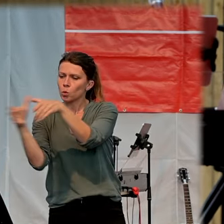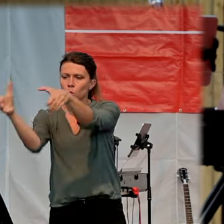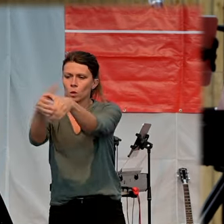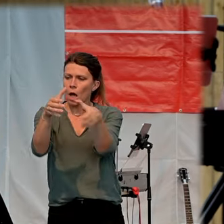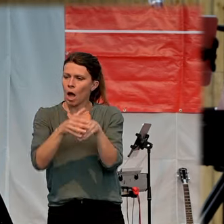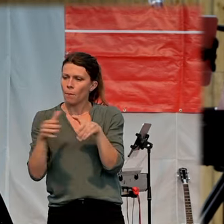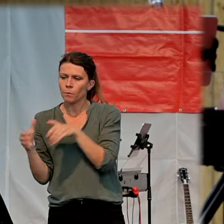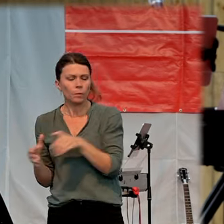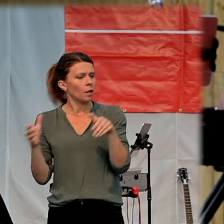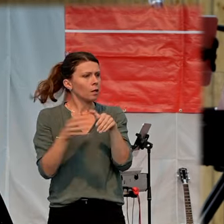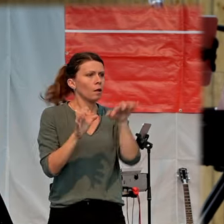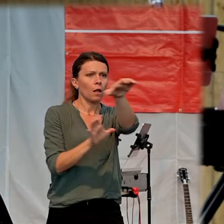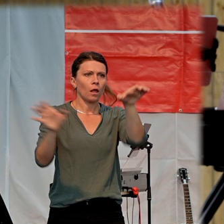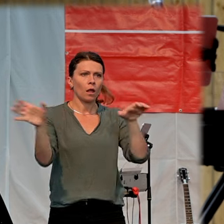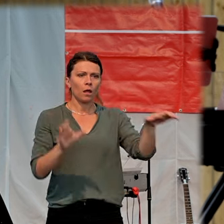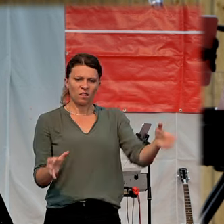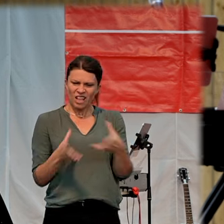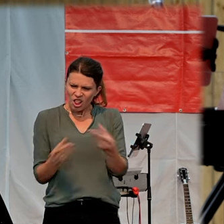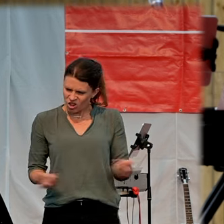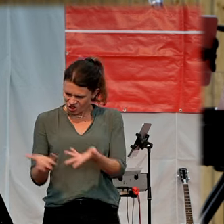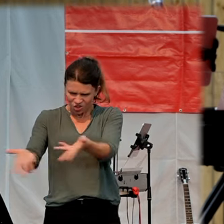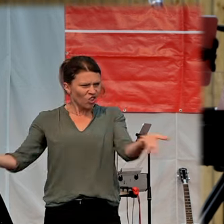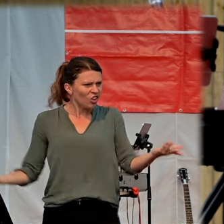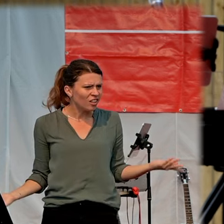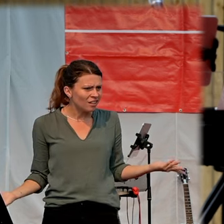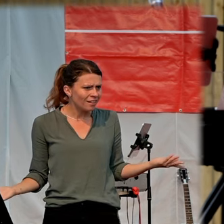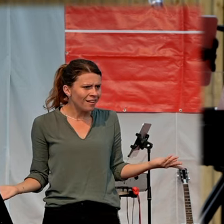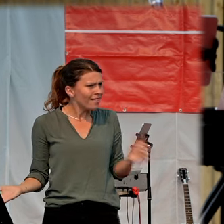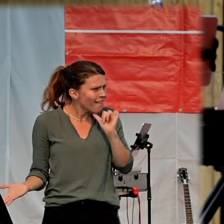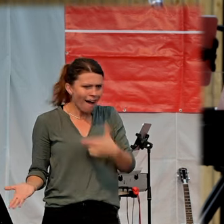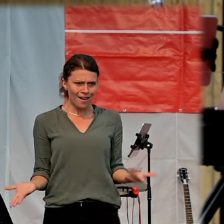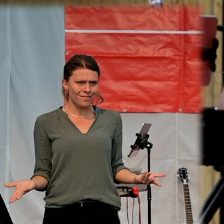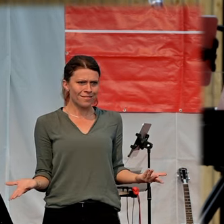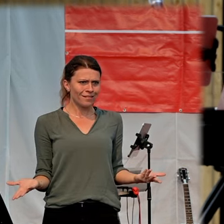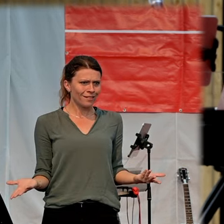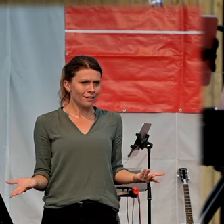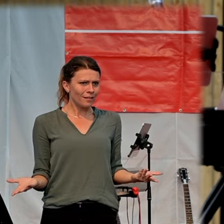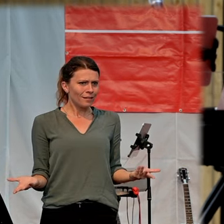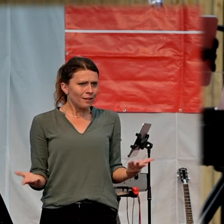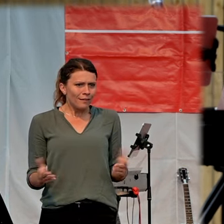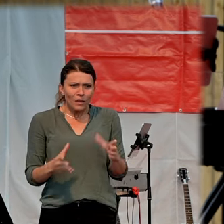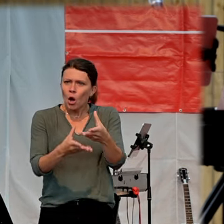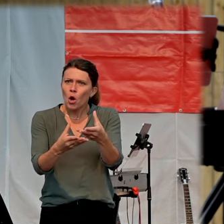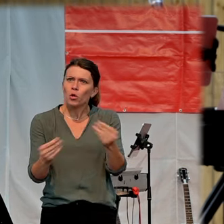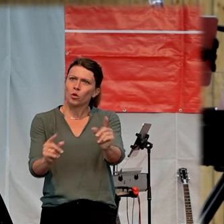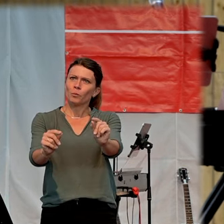das die Lösung. Die Lösungen sind auch nicht große,